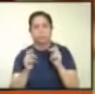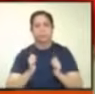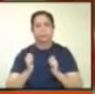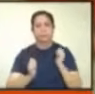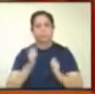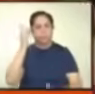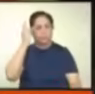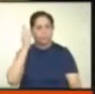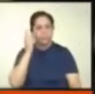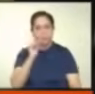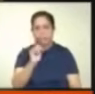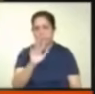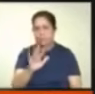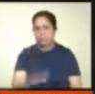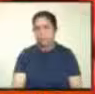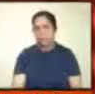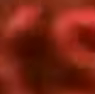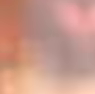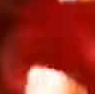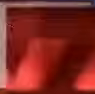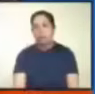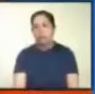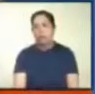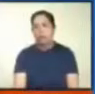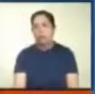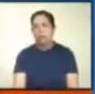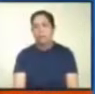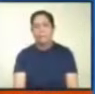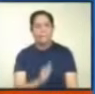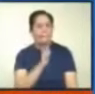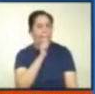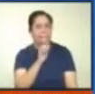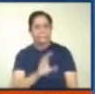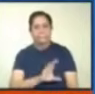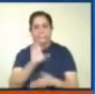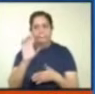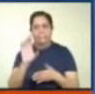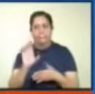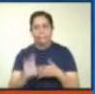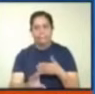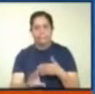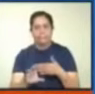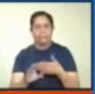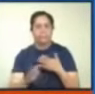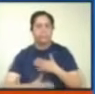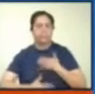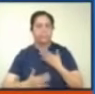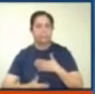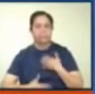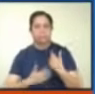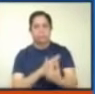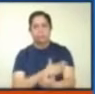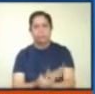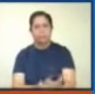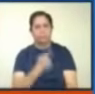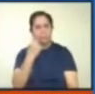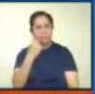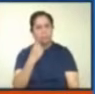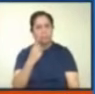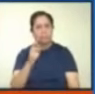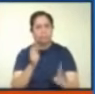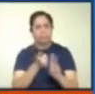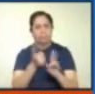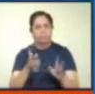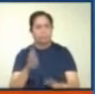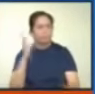Umaaksyon, Dale De Vera, News 5. Hindi naman lubusang makapagsaya ang anak ng isa sa mga biktima